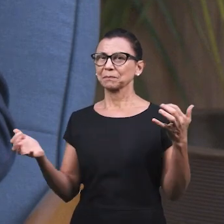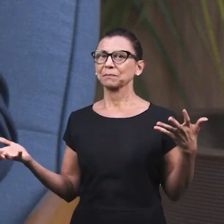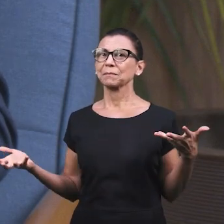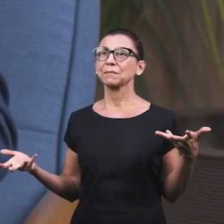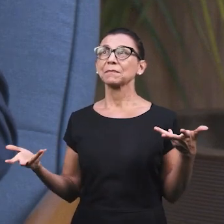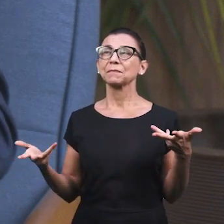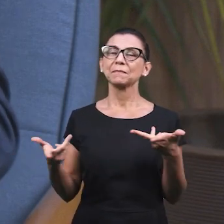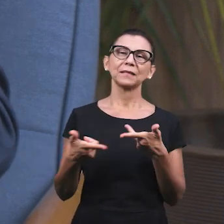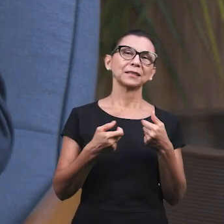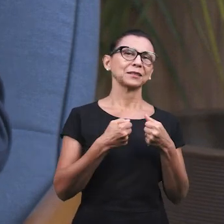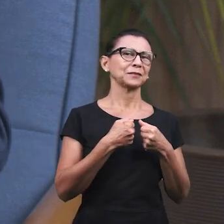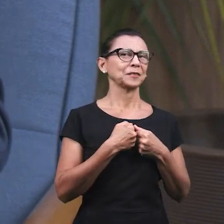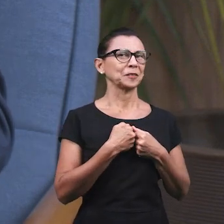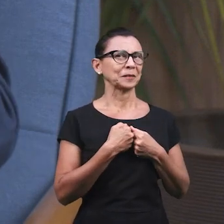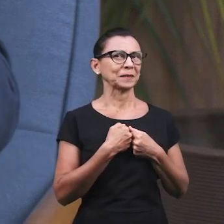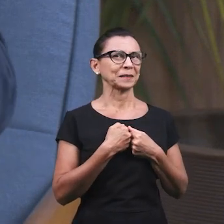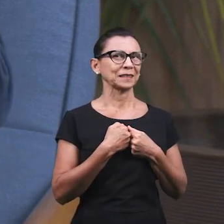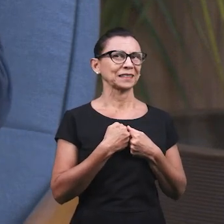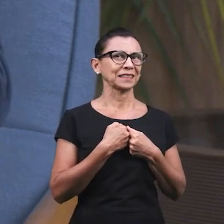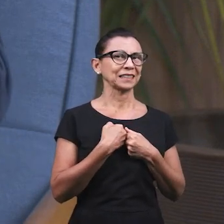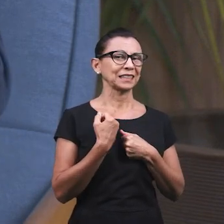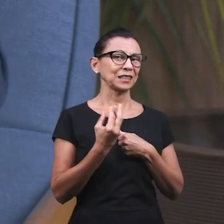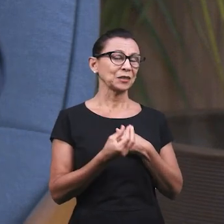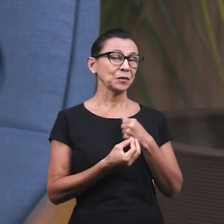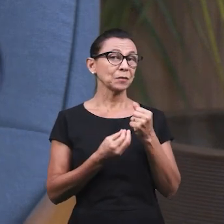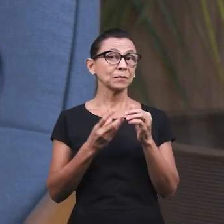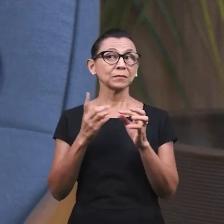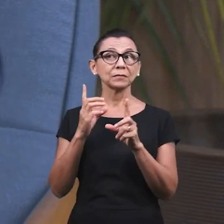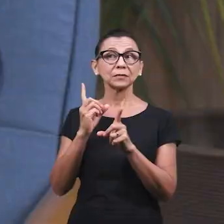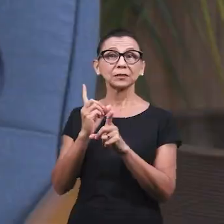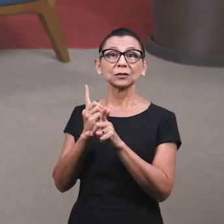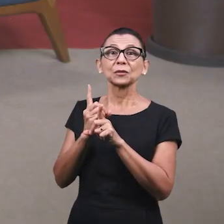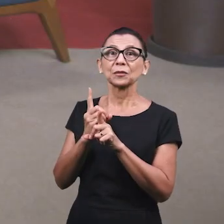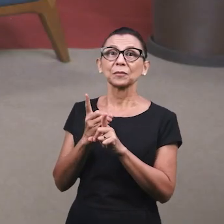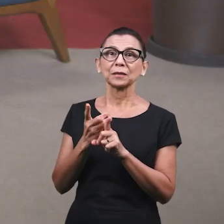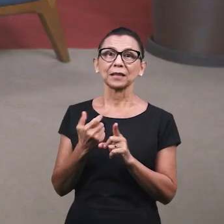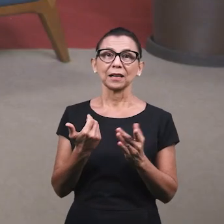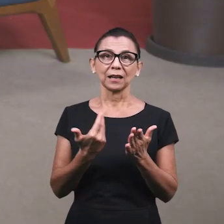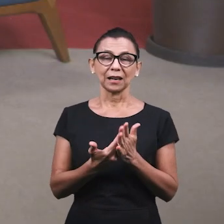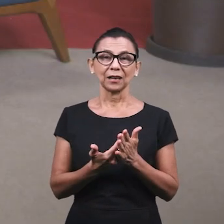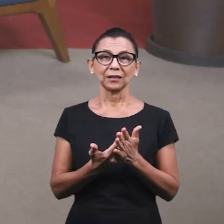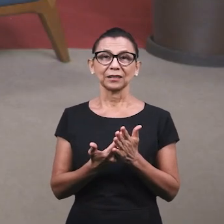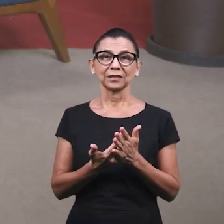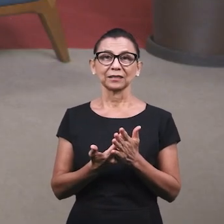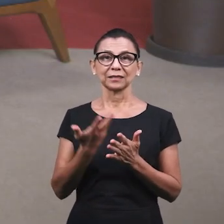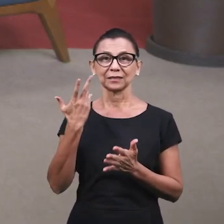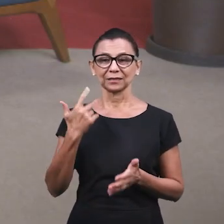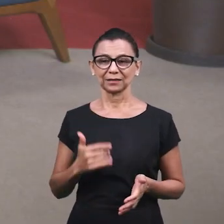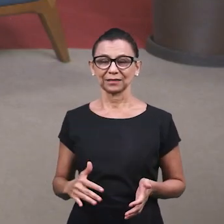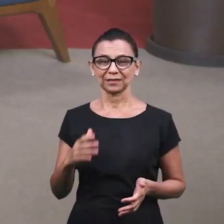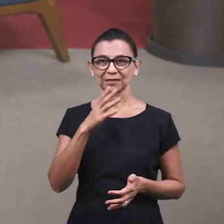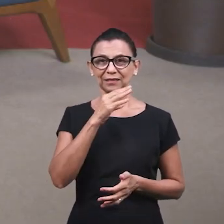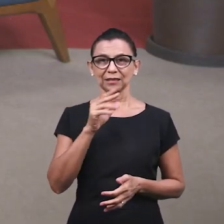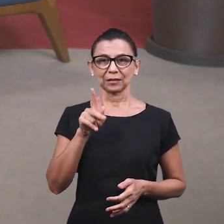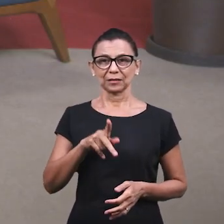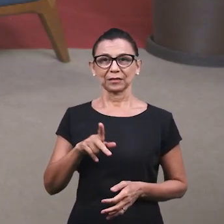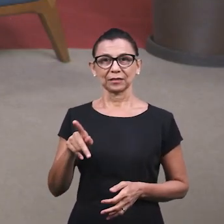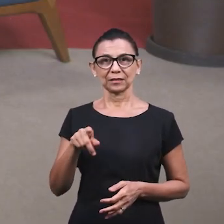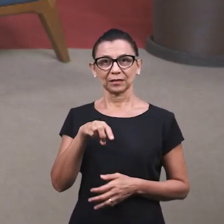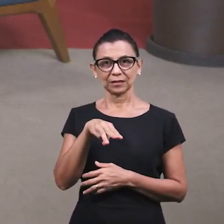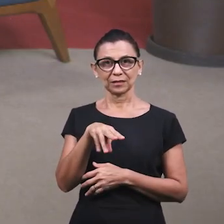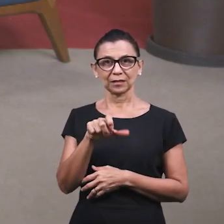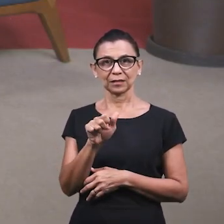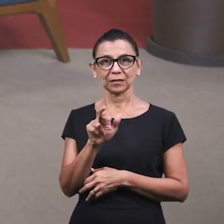merveilleux et la façon comme nous le découvrons. Dans l'étude pour les enfants intermédiaires et adolescents, le